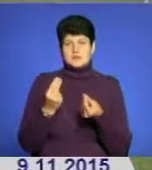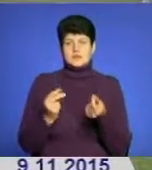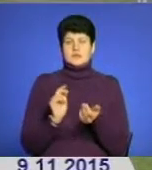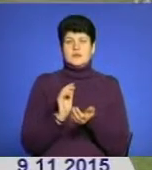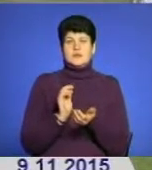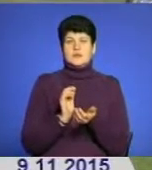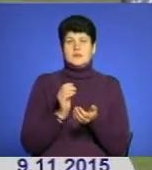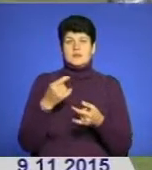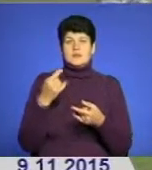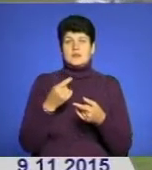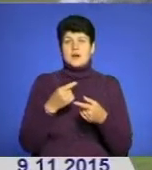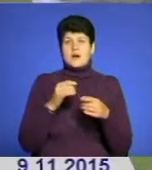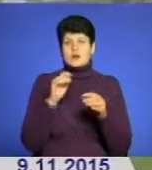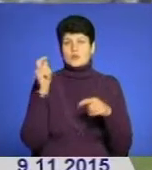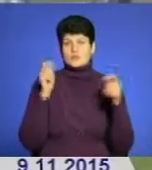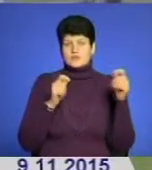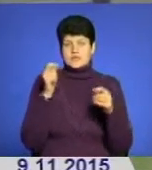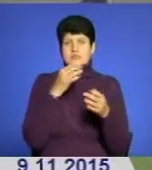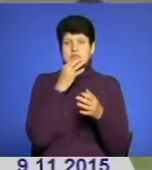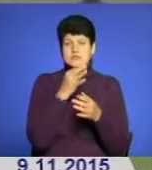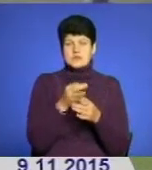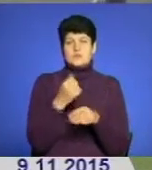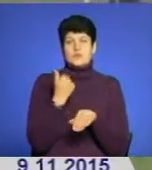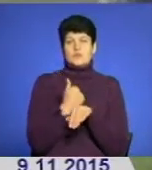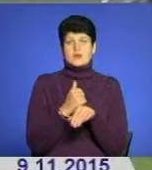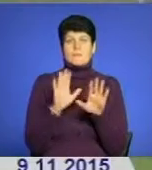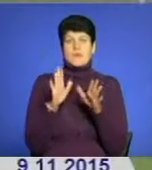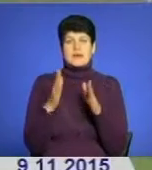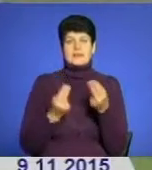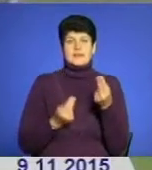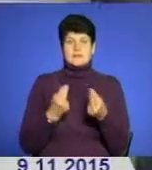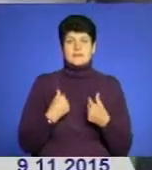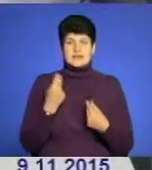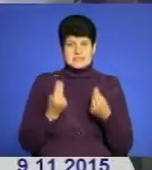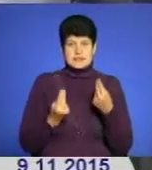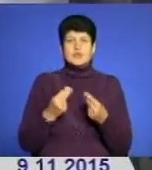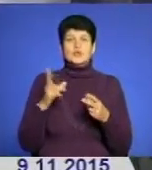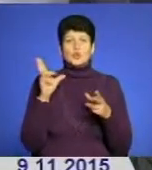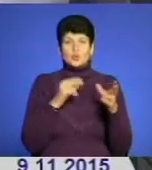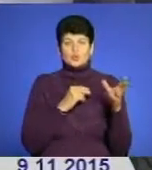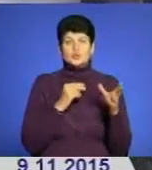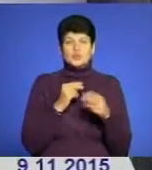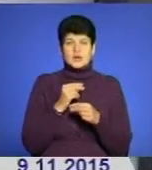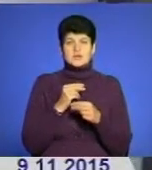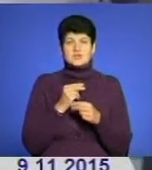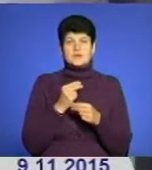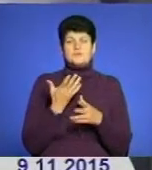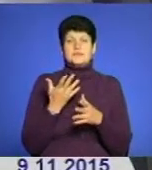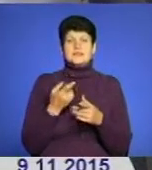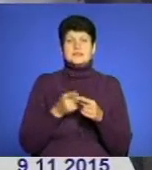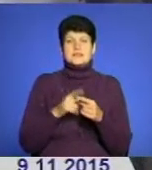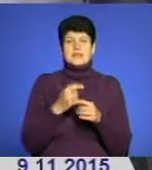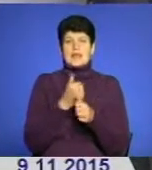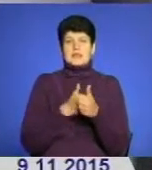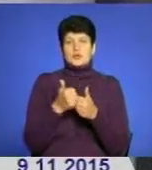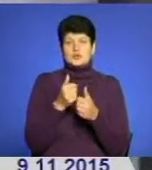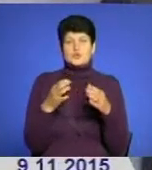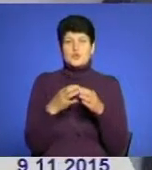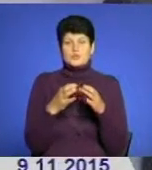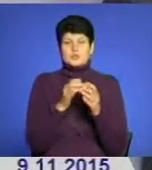Івегеш звернув увагу на основні моменти гри. Ми зіграли удачно з такою командою, практично команда в лідіруючій групі йде на протязі